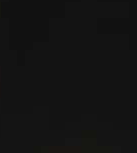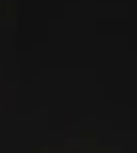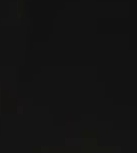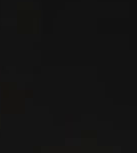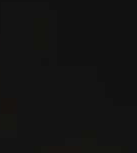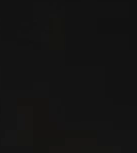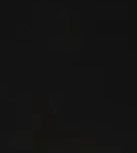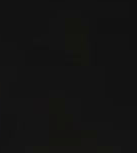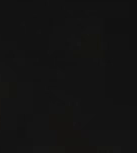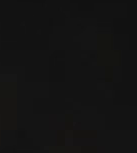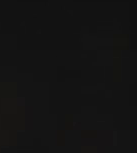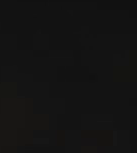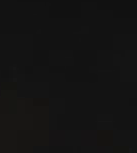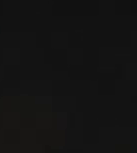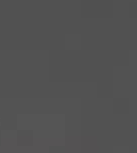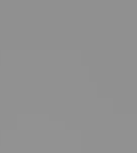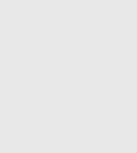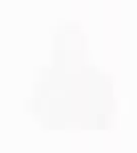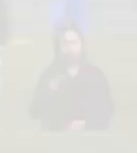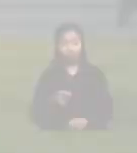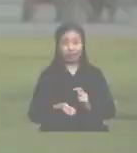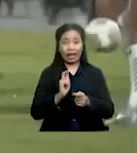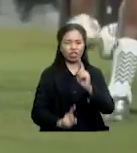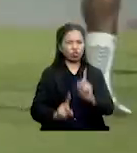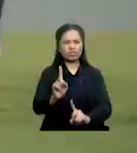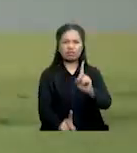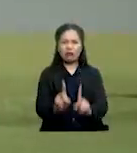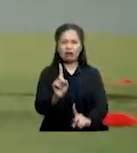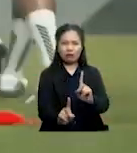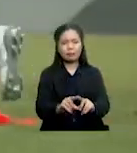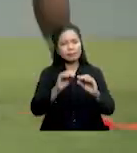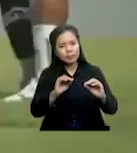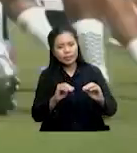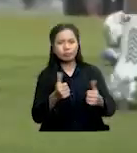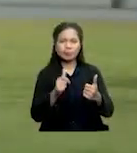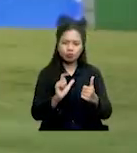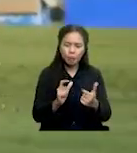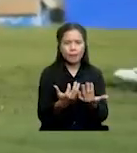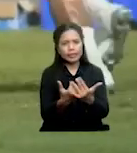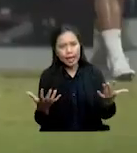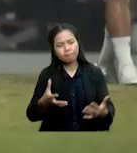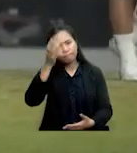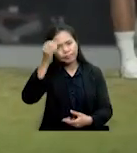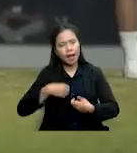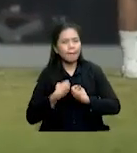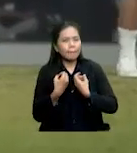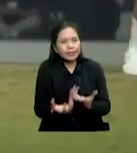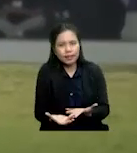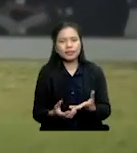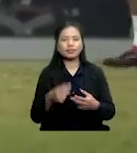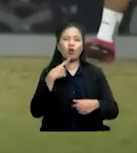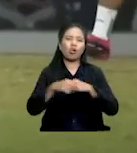waktu yang ditetapkan Erick Thohir mengatakan penjualan tiket secara bersaing guna mendidik masyarakat agar dapat mengapresiasi olahraga